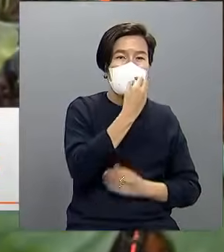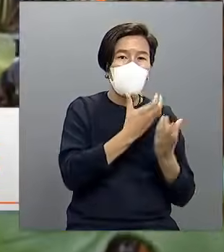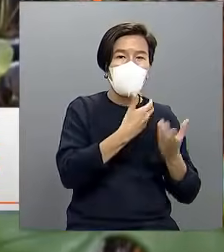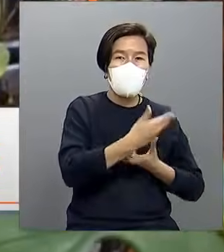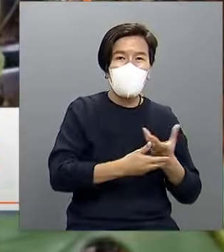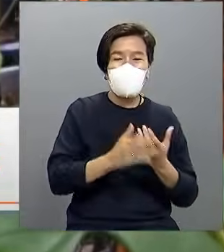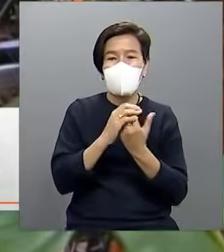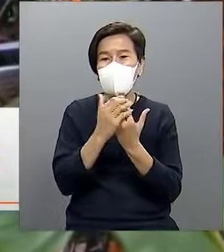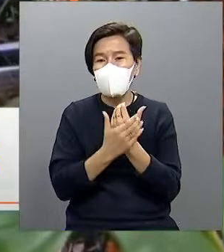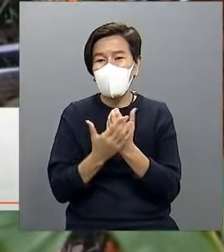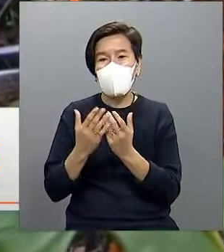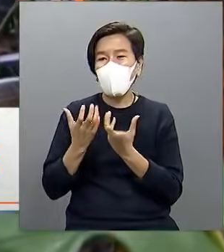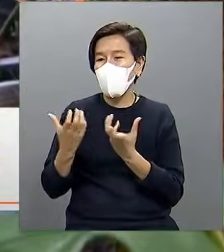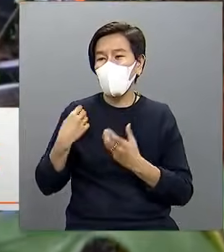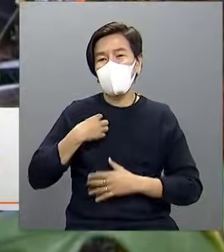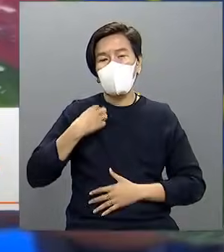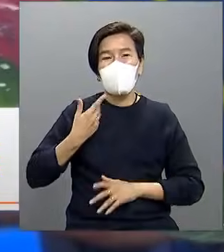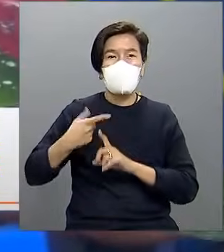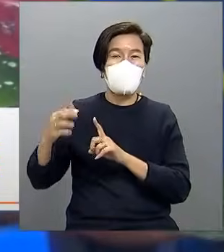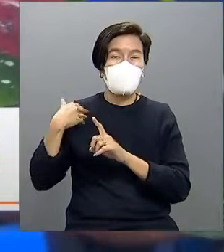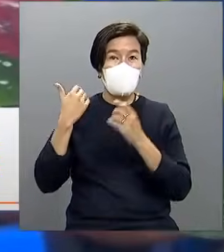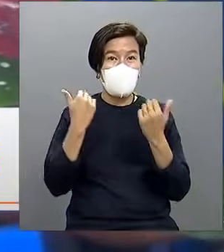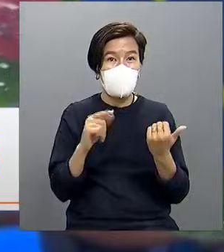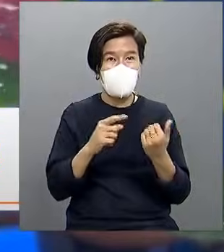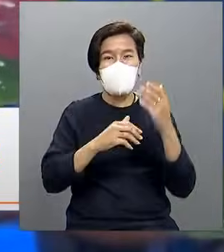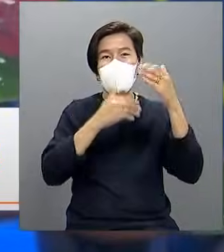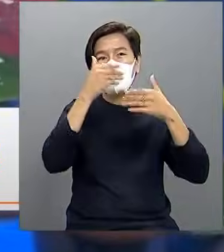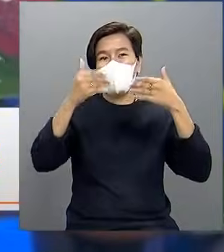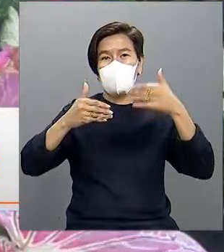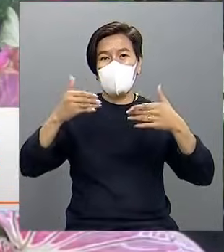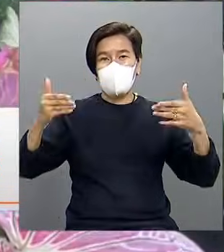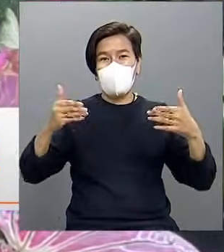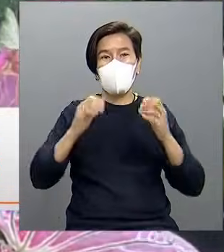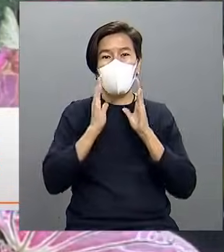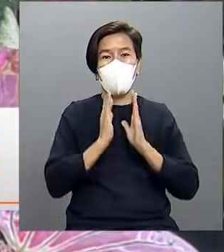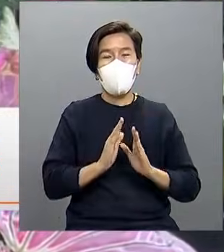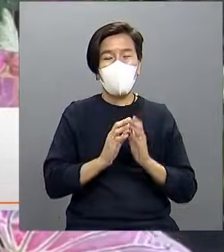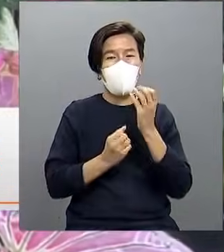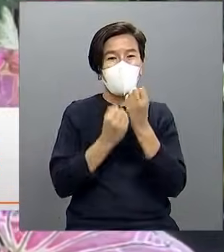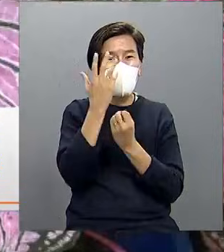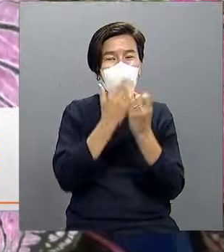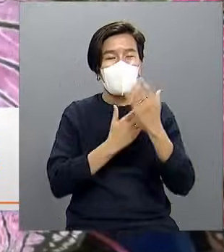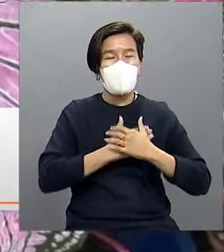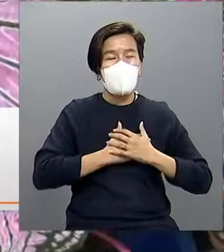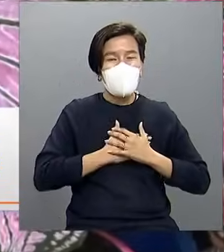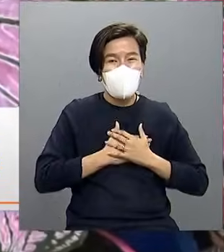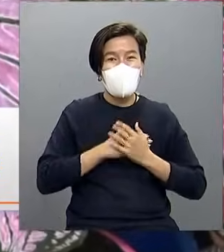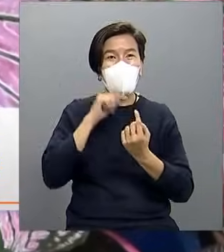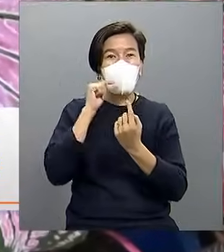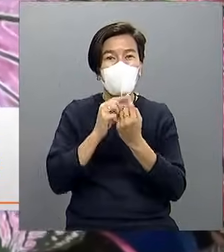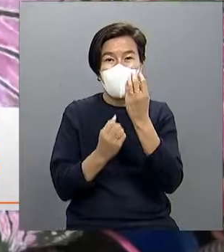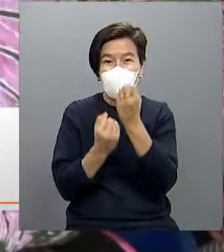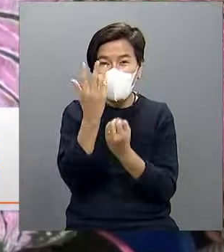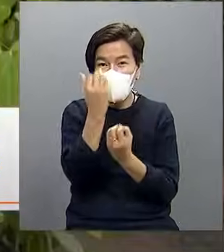ของใช้กันอยู่แล้วครับแต่ช่วงนี้ครับเขาได้จัดเทศกาลเอาใจสายรักต้นไม้ขึ้นมากับเทศกาลพันไม้ดอกไม้ประดับนานาพัน